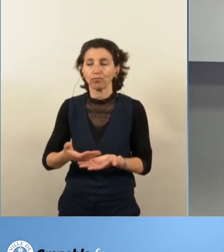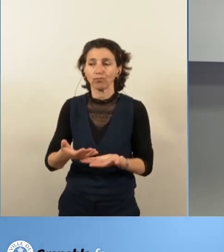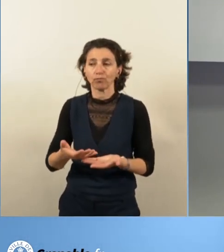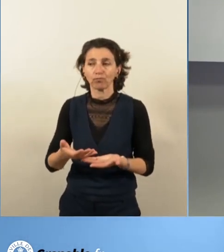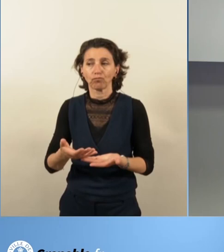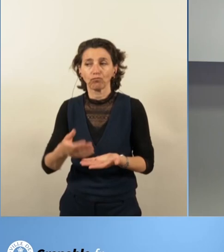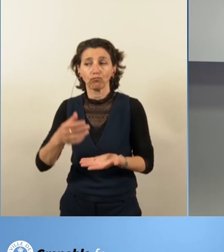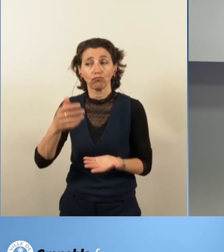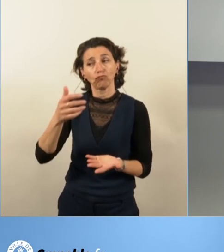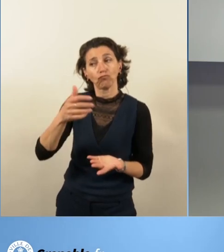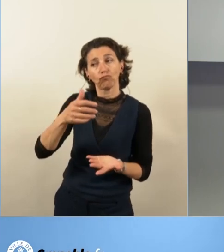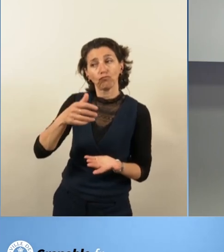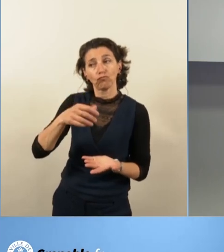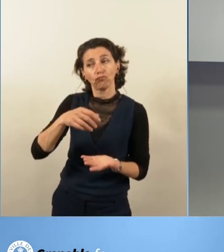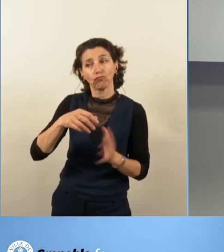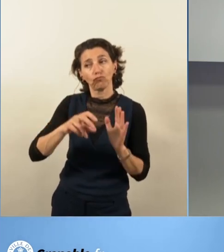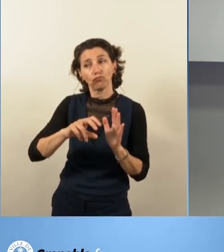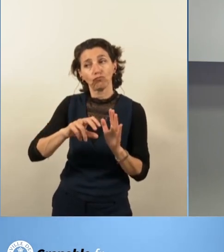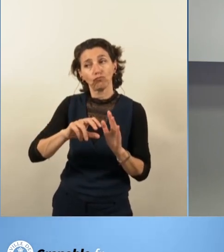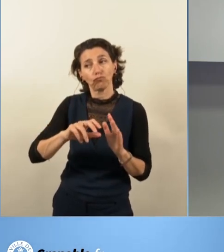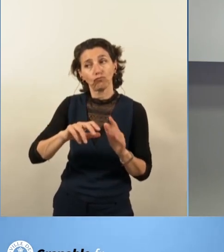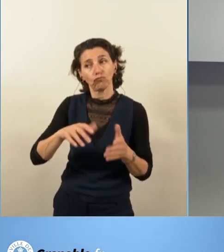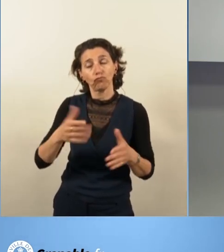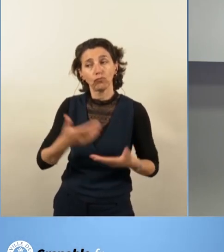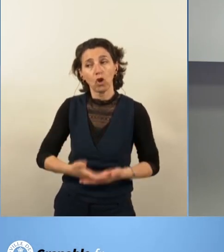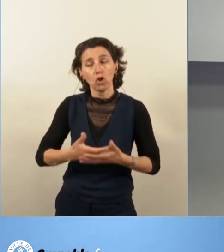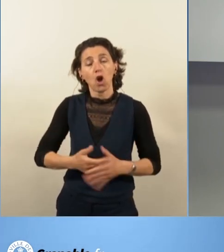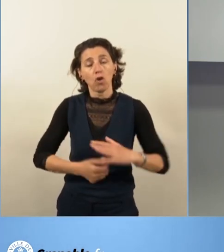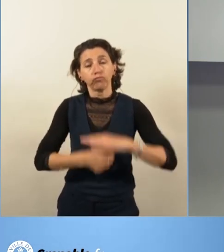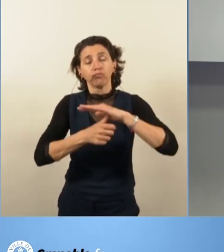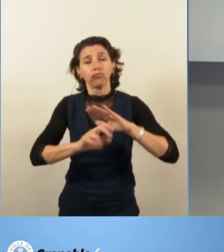notre territoire a raté le passage